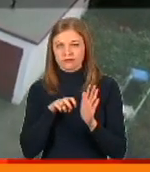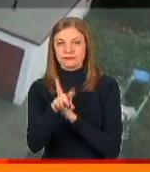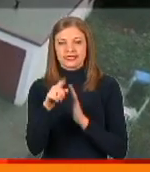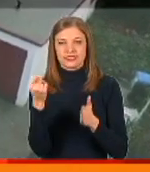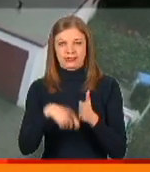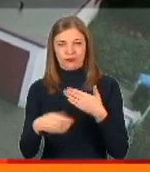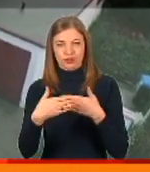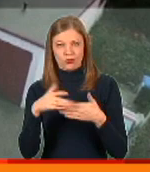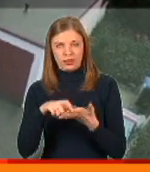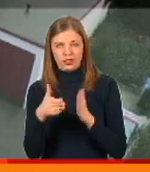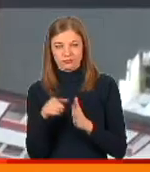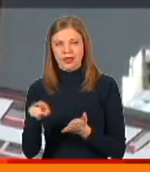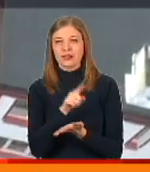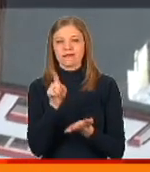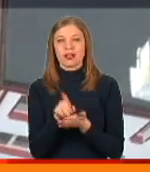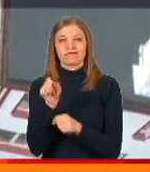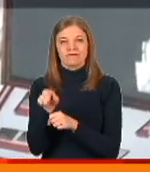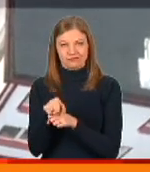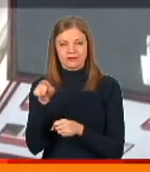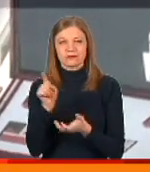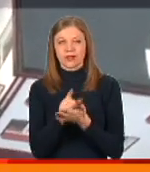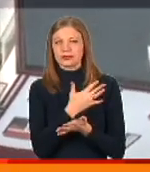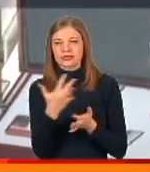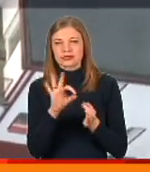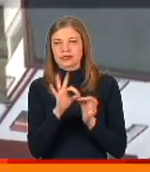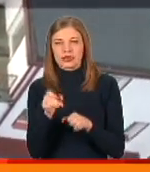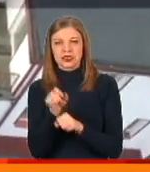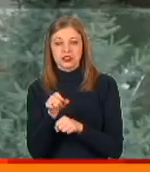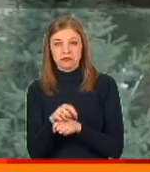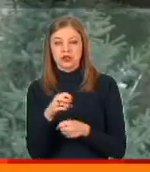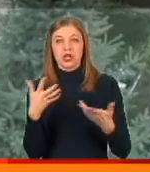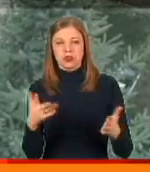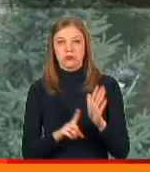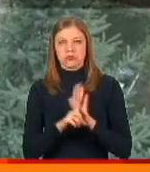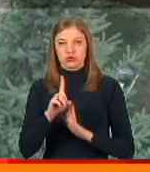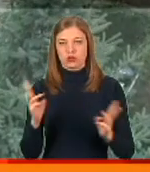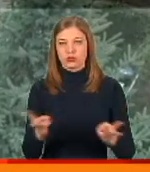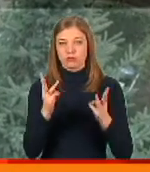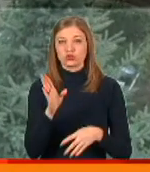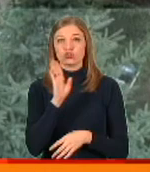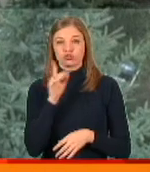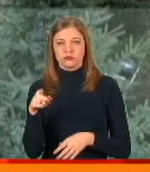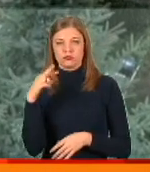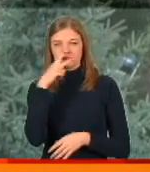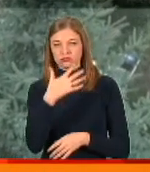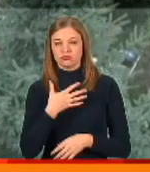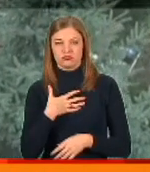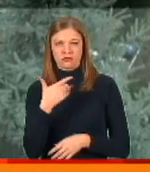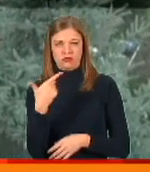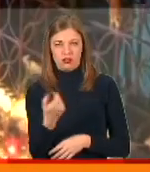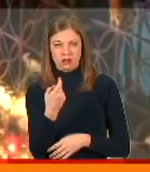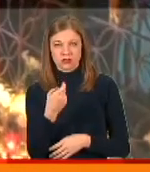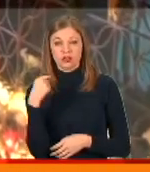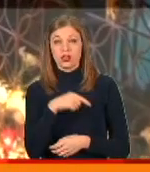замкненої кімнати, учасниці гри мали розв'язати цілу низку складних завдань. Однак почалася пожежа, дівчата отруїлися чадним